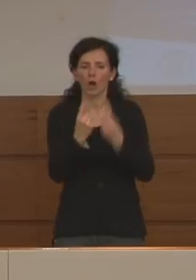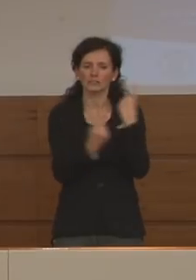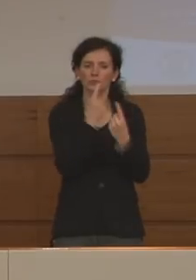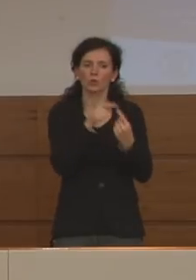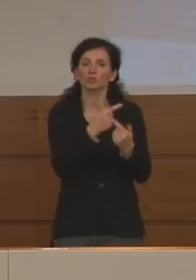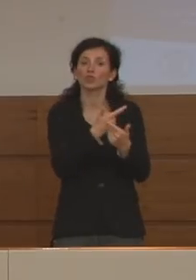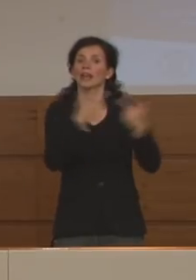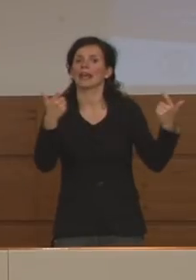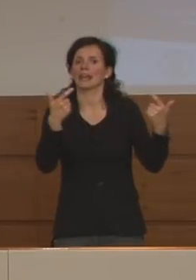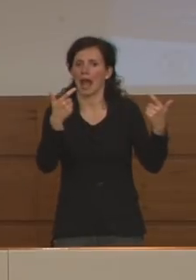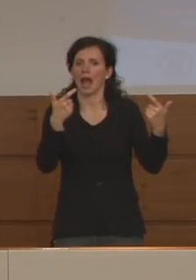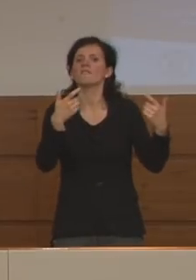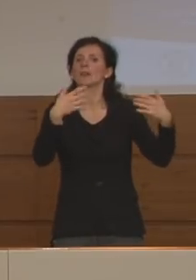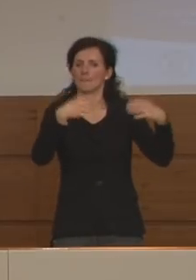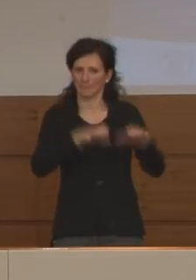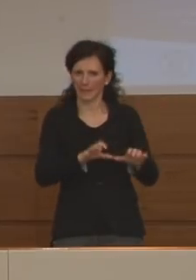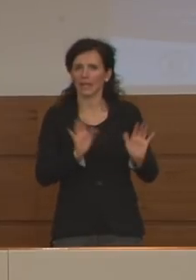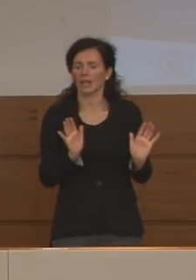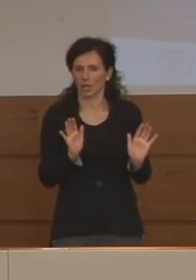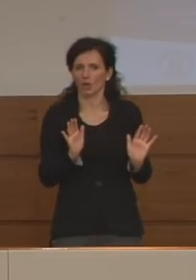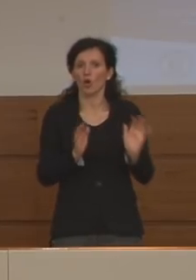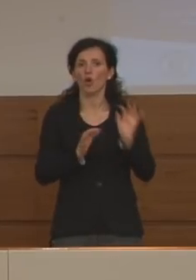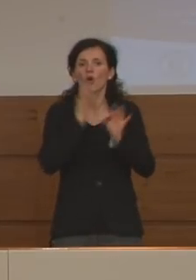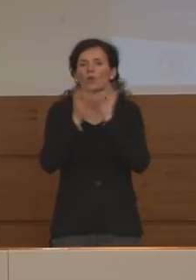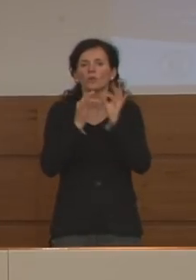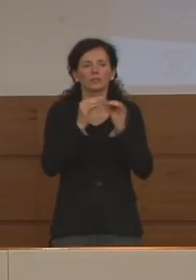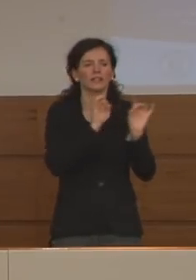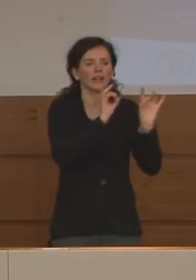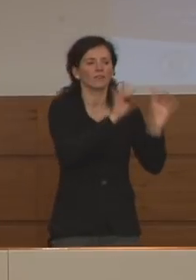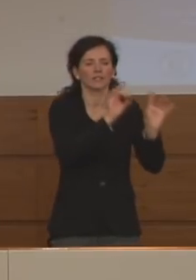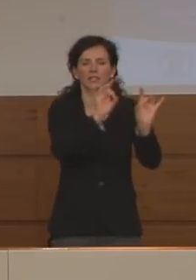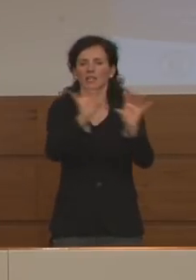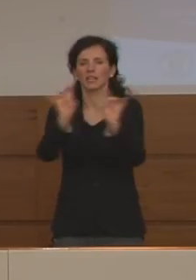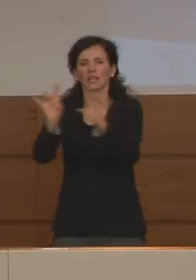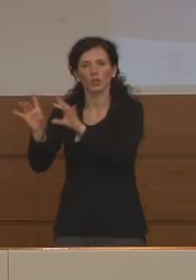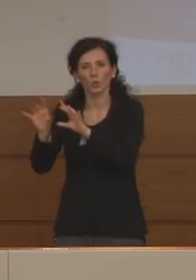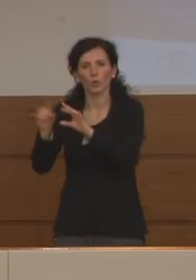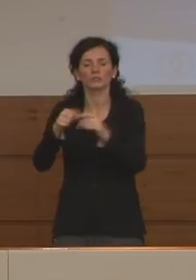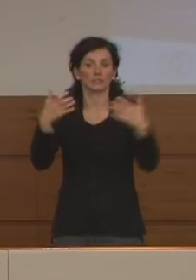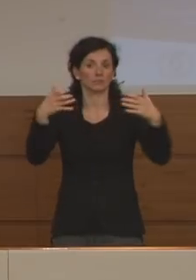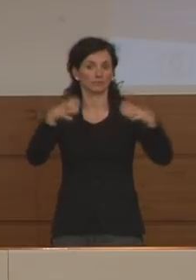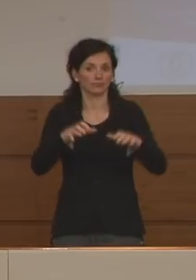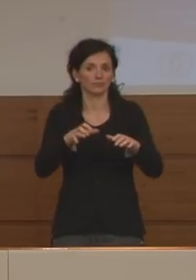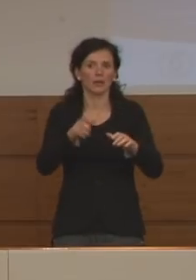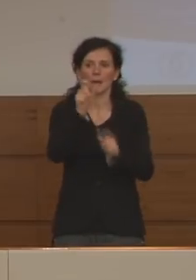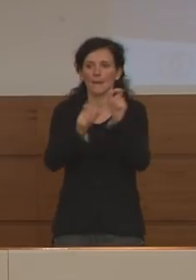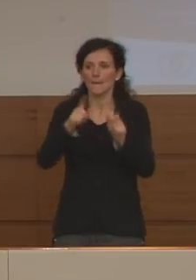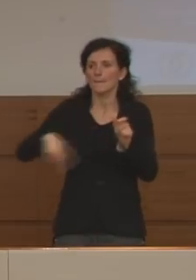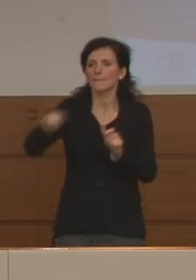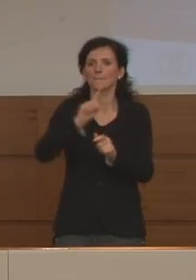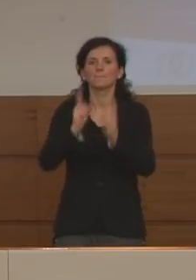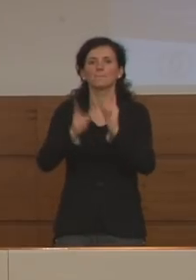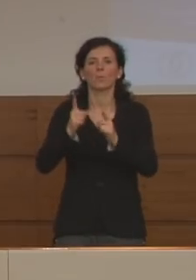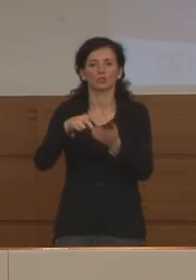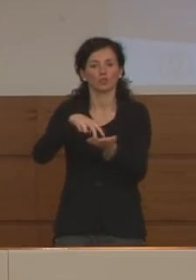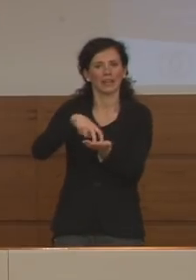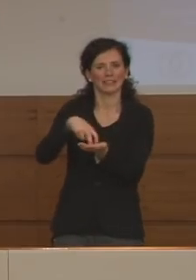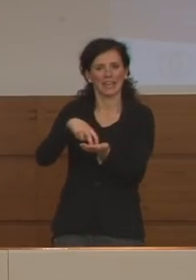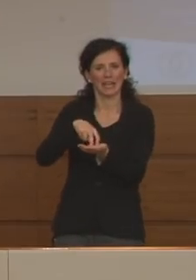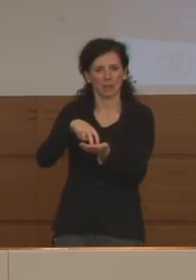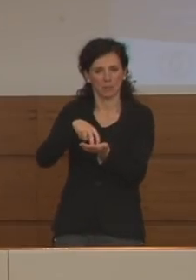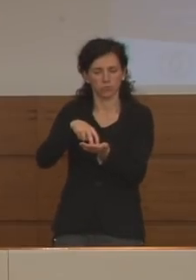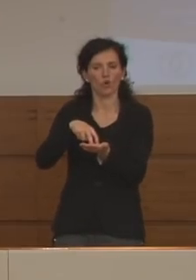che lo spargimento del virus soprattutto nella popolazione vulnerabile vorrei sottolineare soprattutto una popolazione vulnerabile